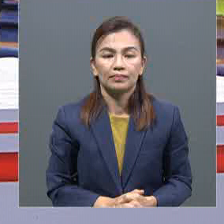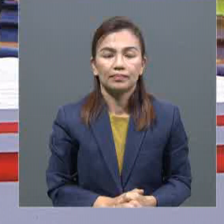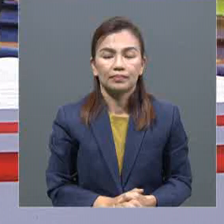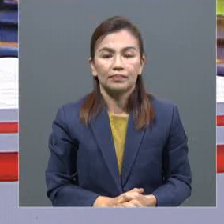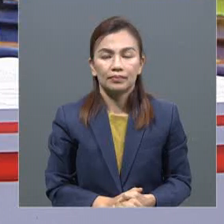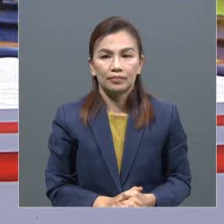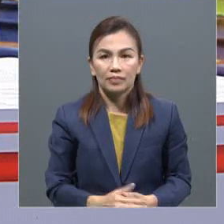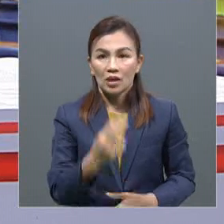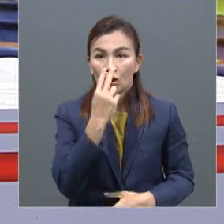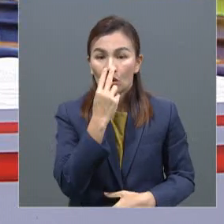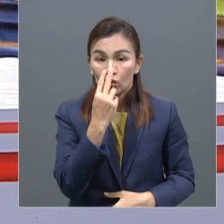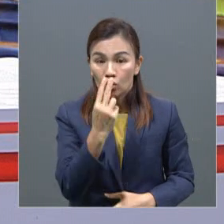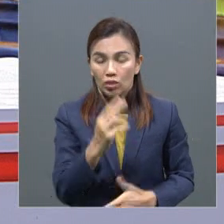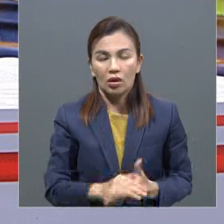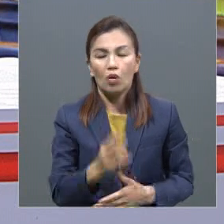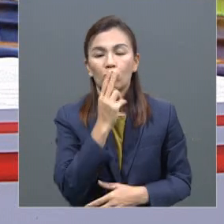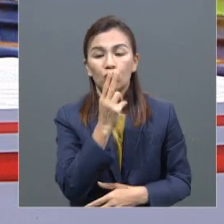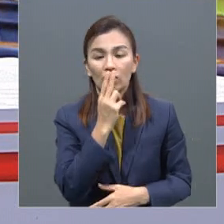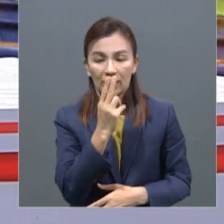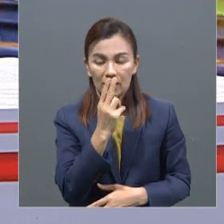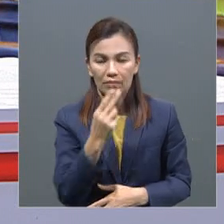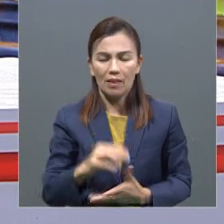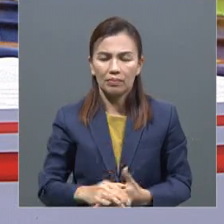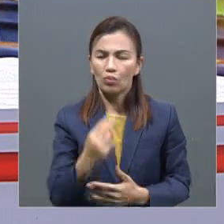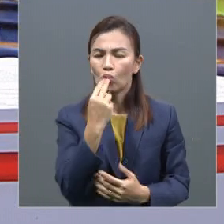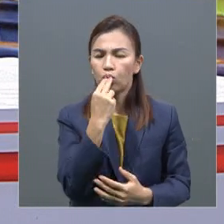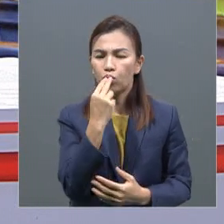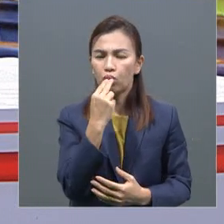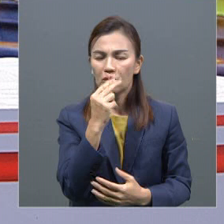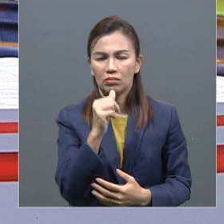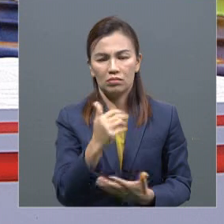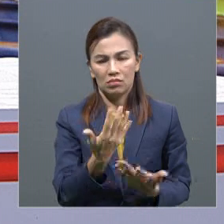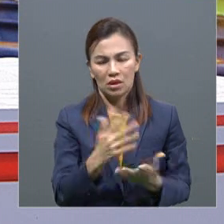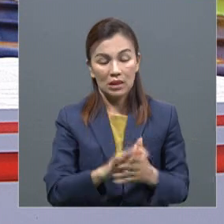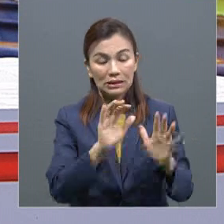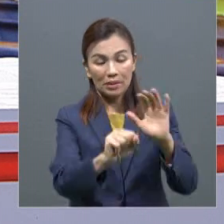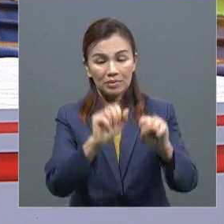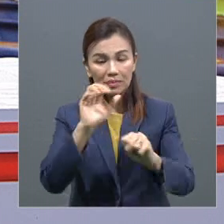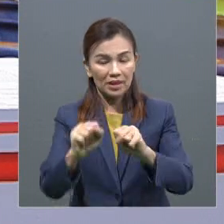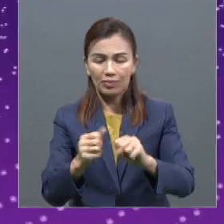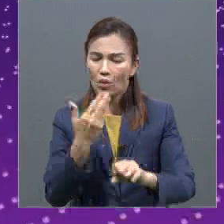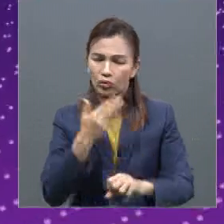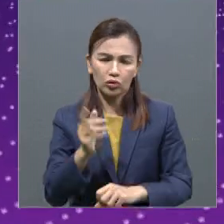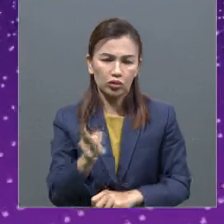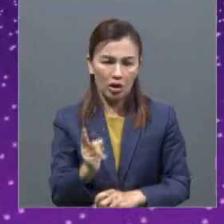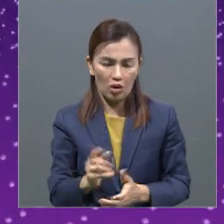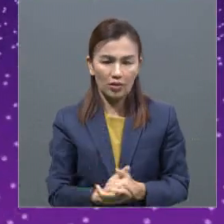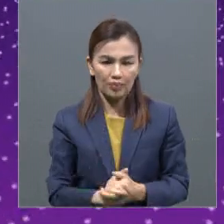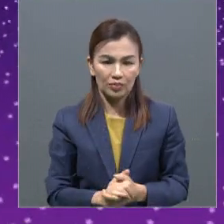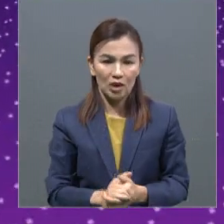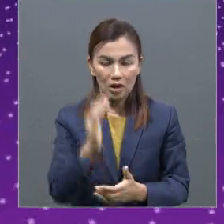กลับมาดูเรื่องการจับกุมบุหรี่ไฟฟ้านะคะเจ้าหน้าที่ยังคงออกปฏิบัติการกวาดล้างอย่างต่อเนื่องนะคะล่าสุดตำรวจ